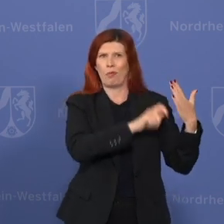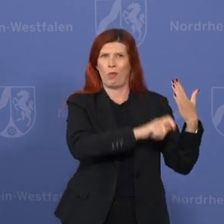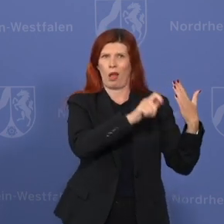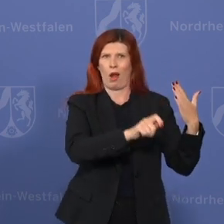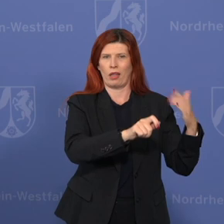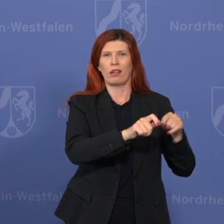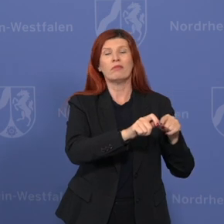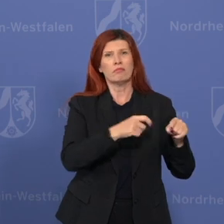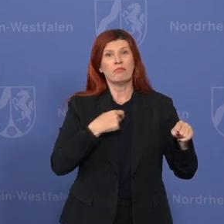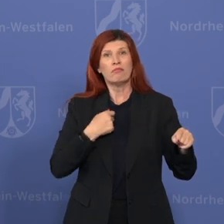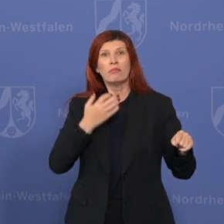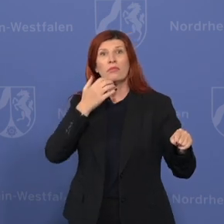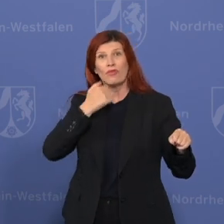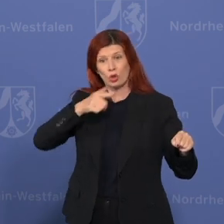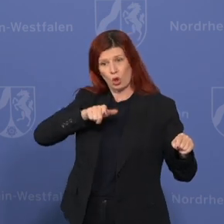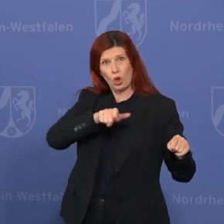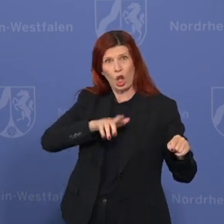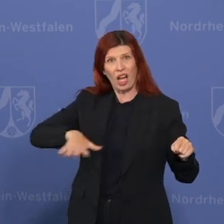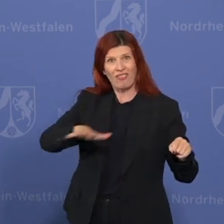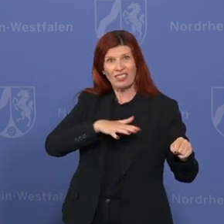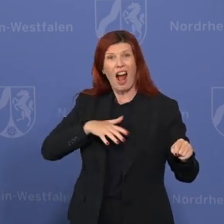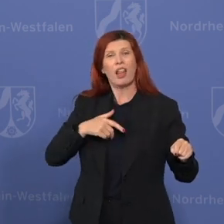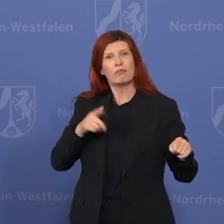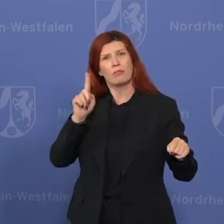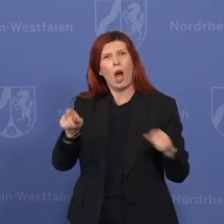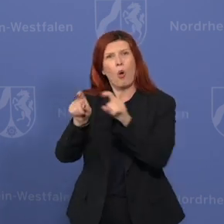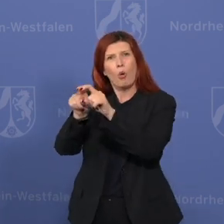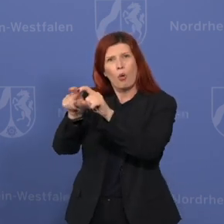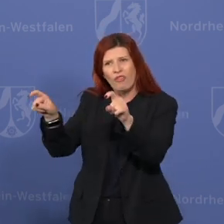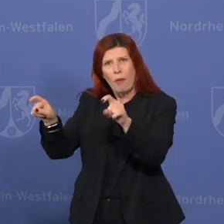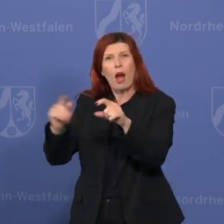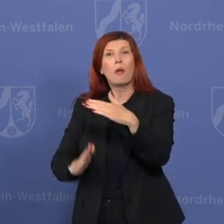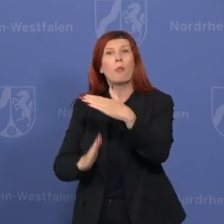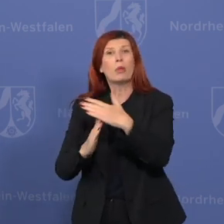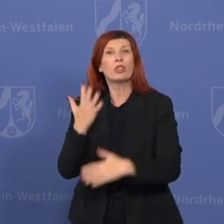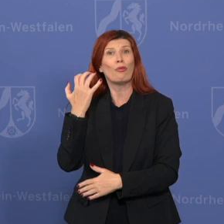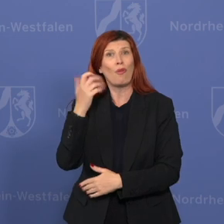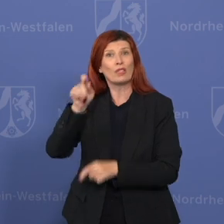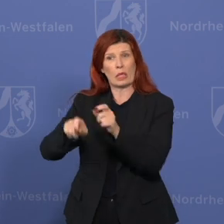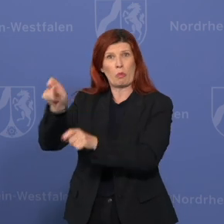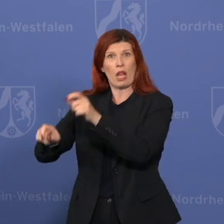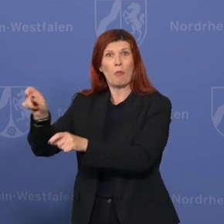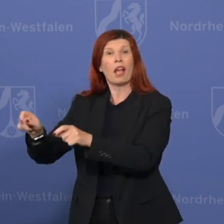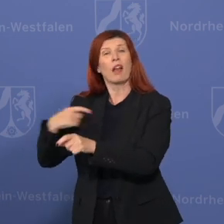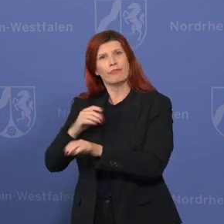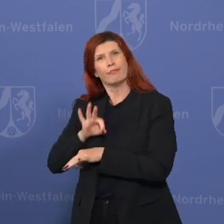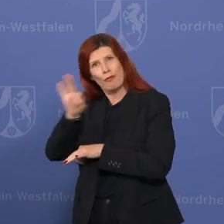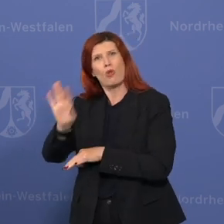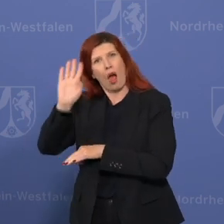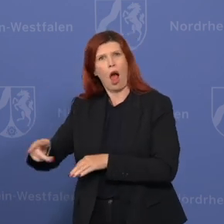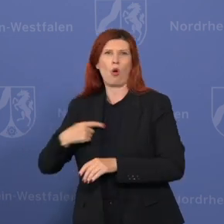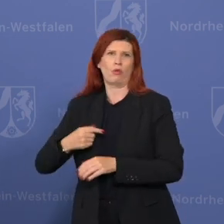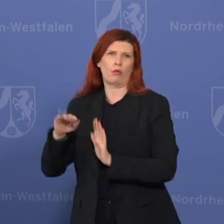Förderung für Unternehmen mit bis zu 50 Mitarbeitern entwickelt und unter das Dach des gemeinsamen